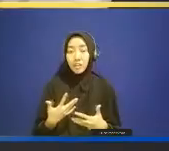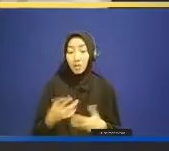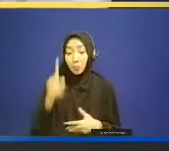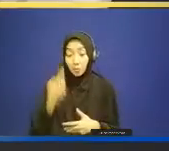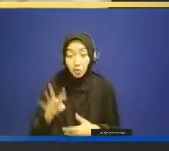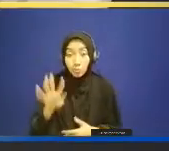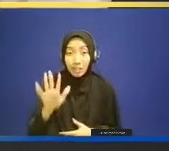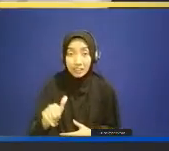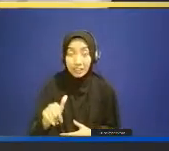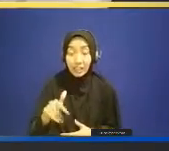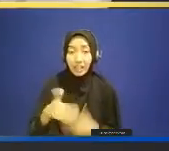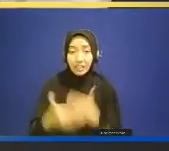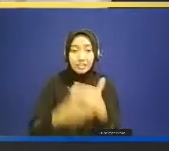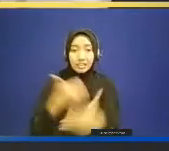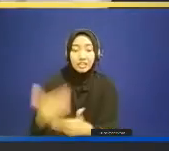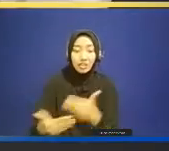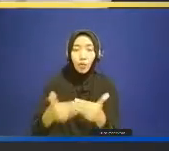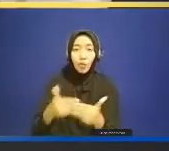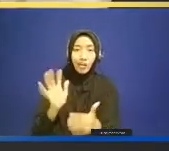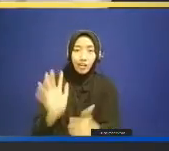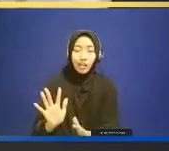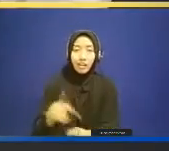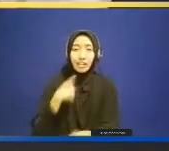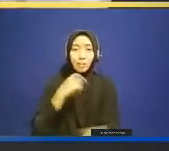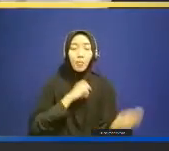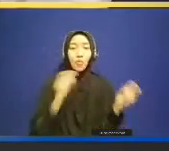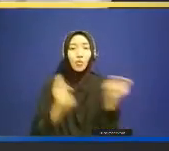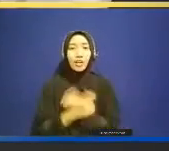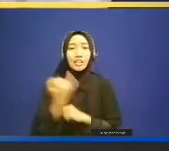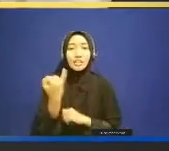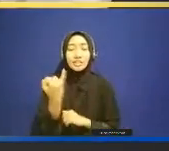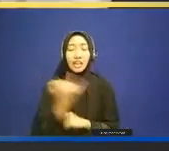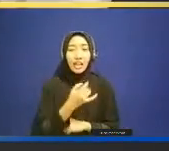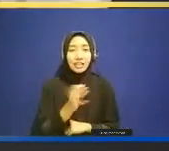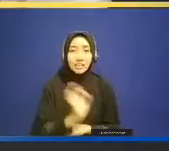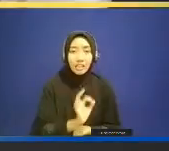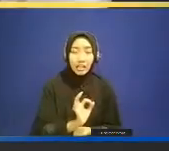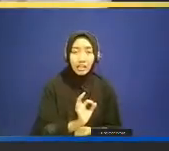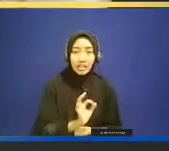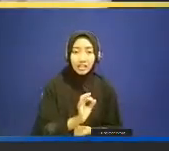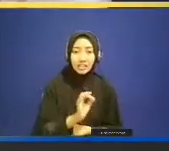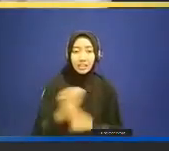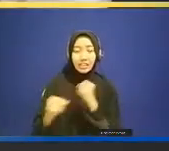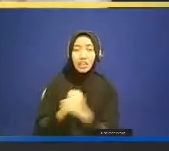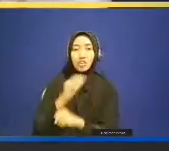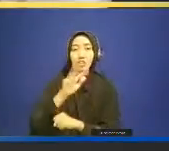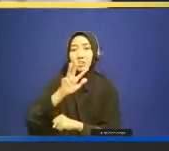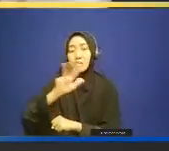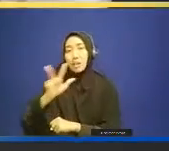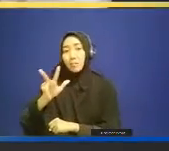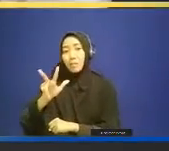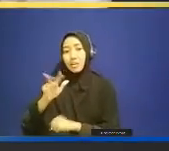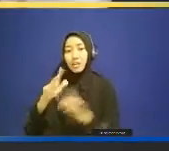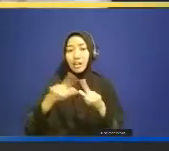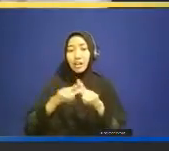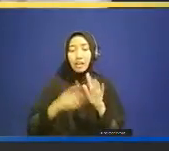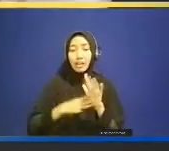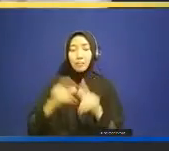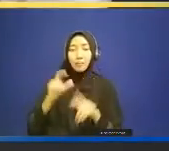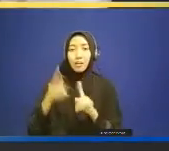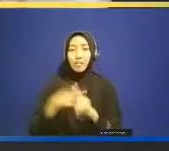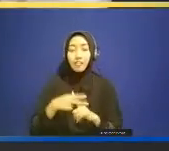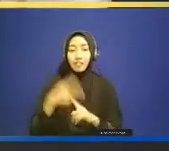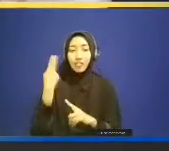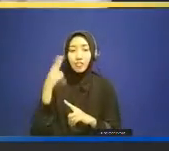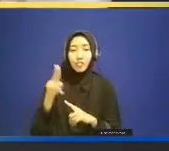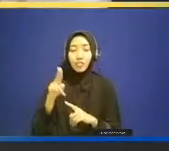dibutuhkan dilakukan saja jangan sampai kita Mengulangi kesalahan yang dilakukan di tahun 1930 menganjurkan kita